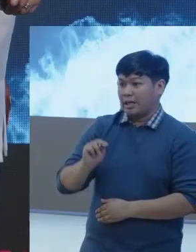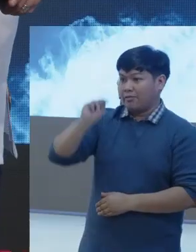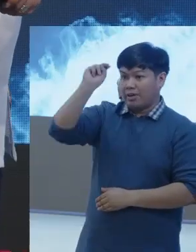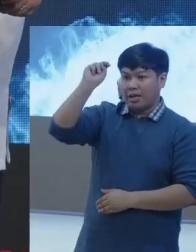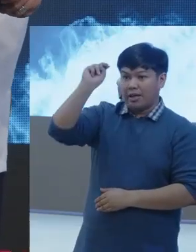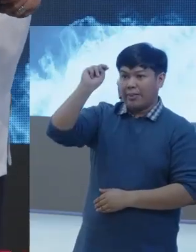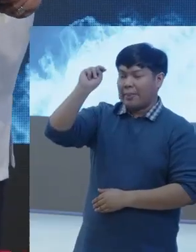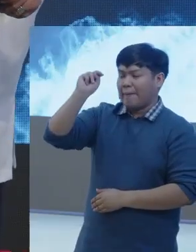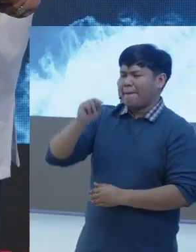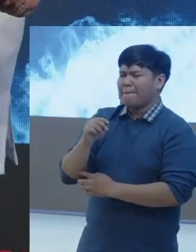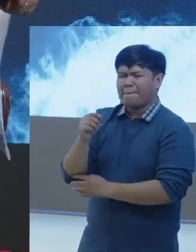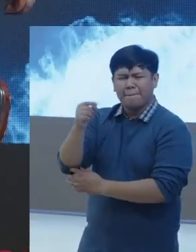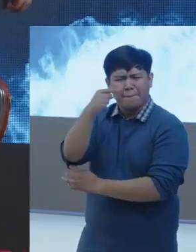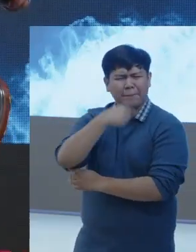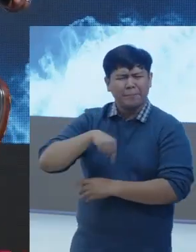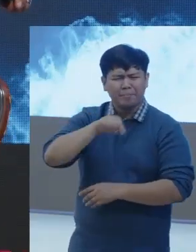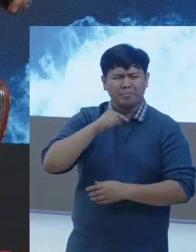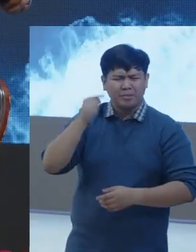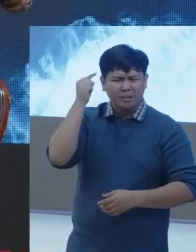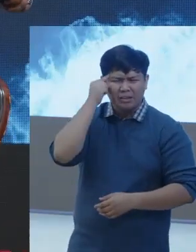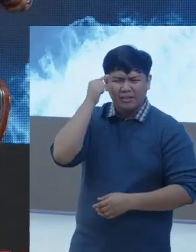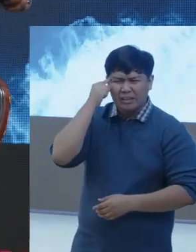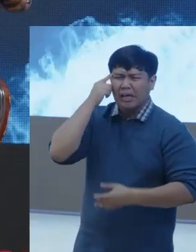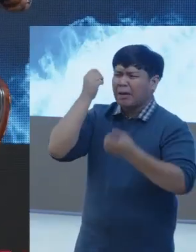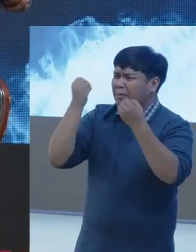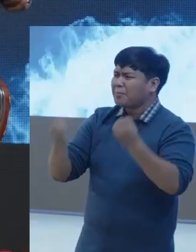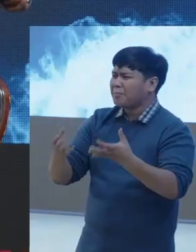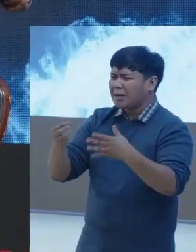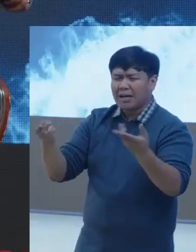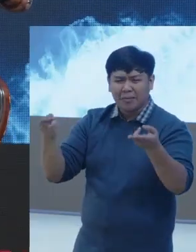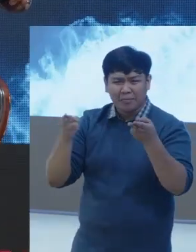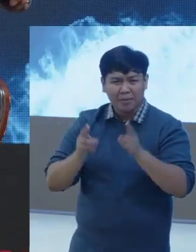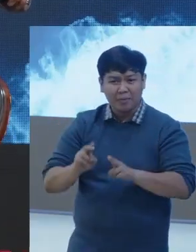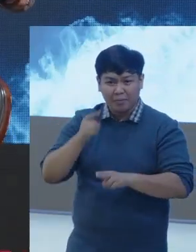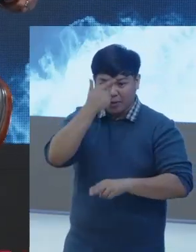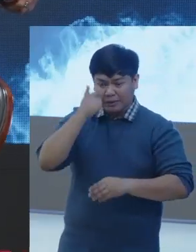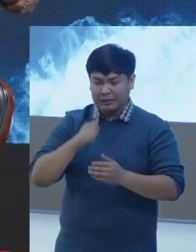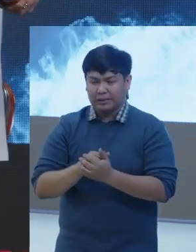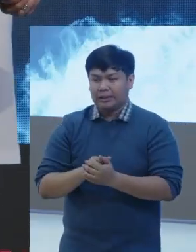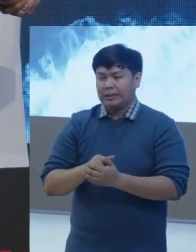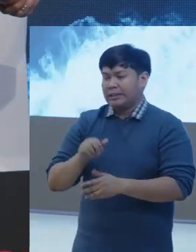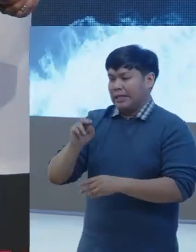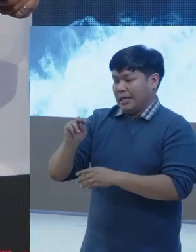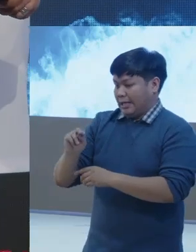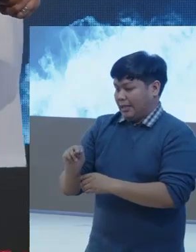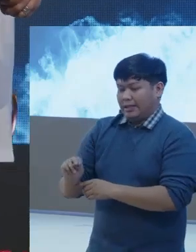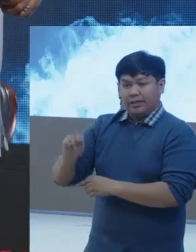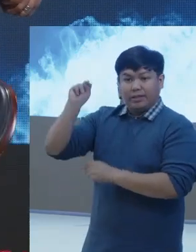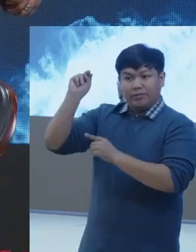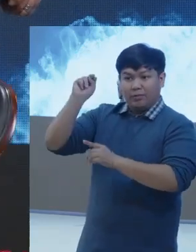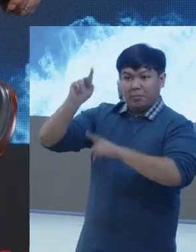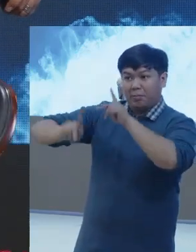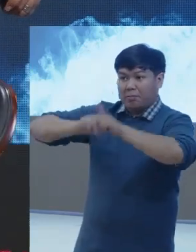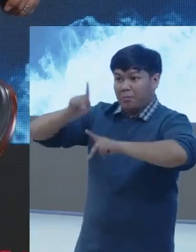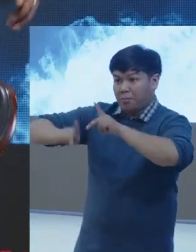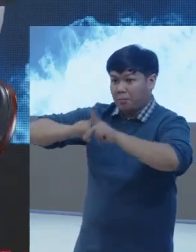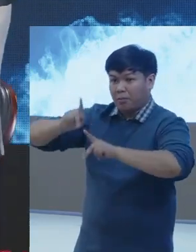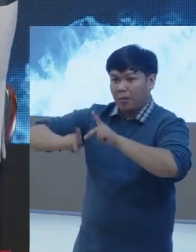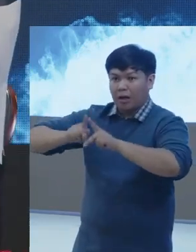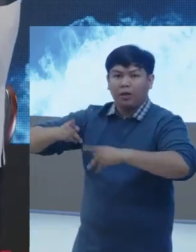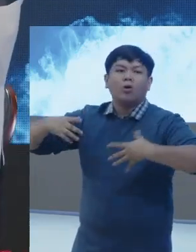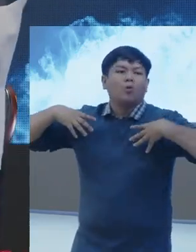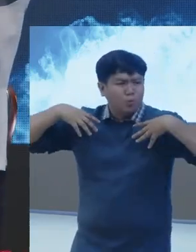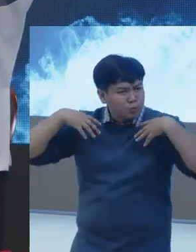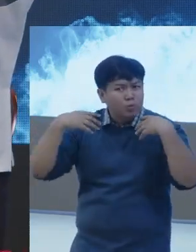talaga pong nakakapagtaka lahat po ito dahil sila po bilang isang nation ay isang super